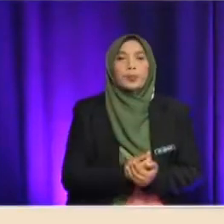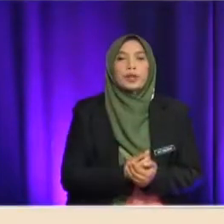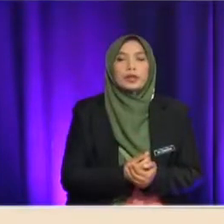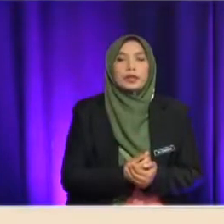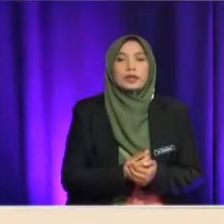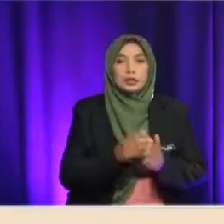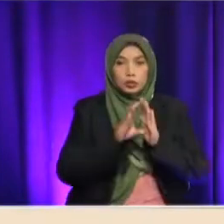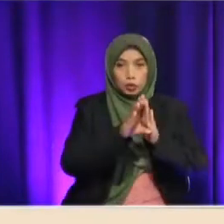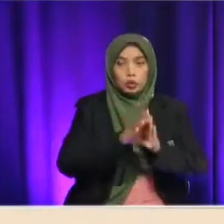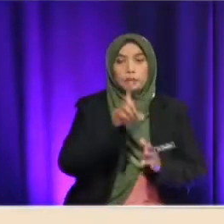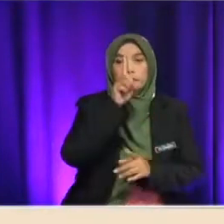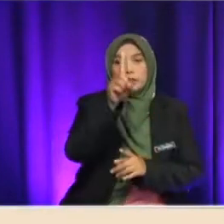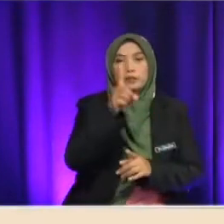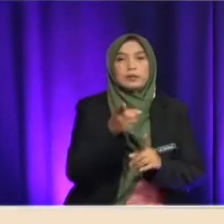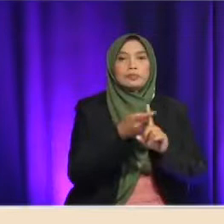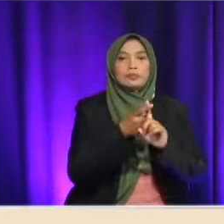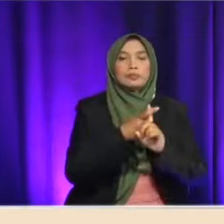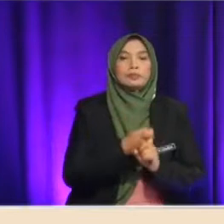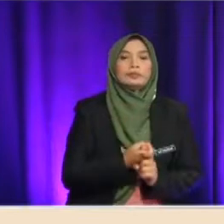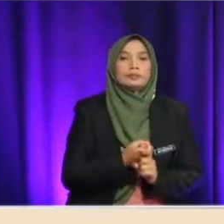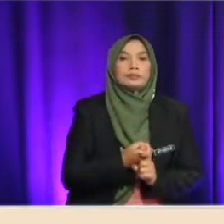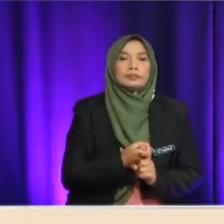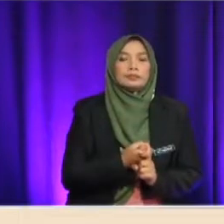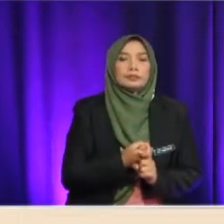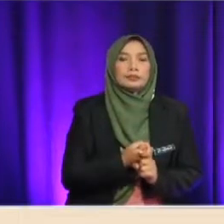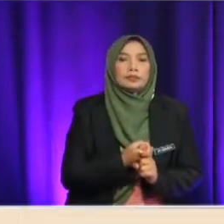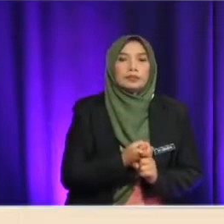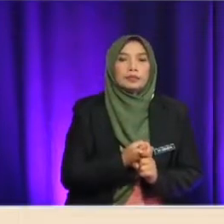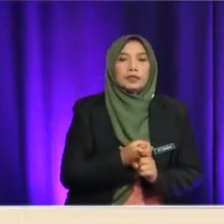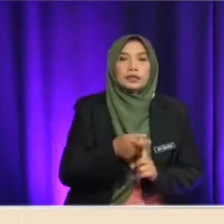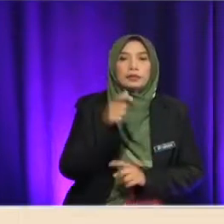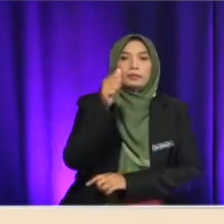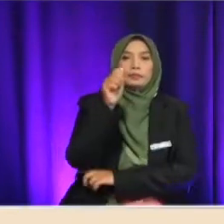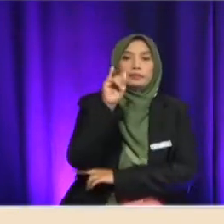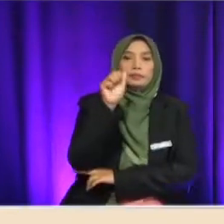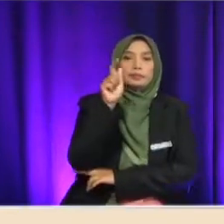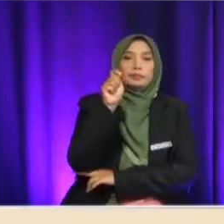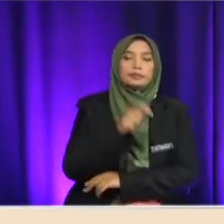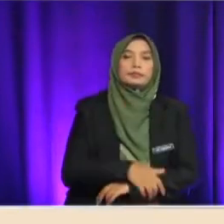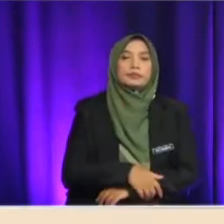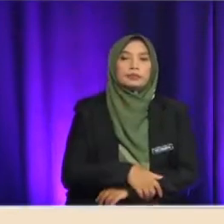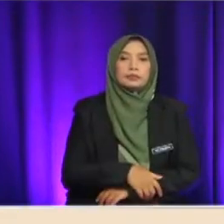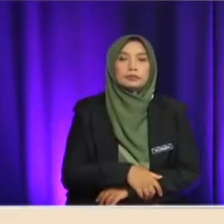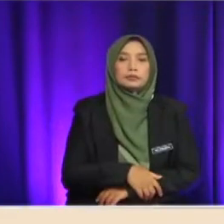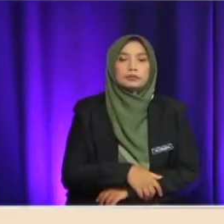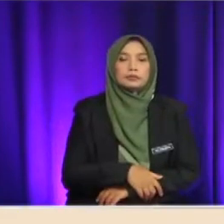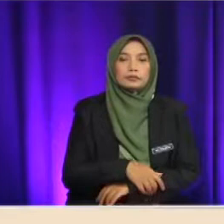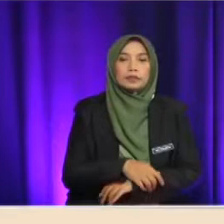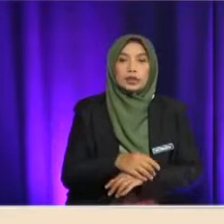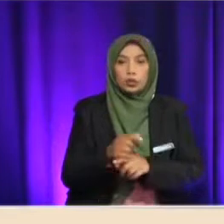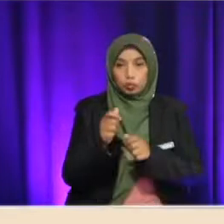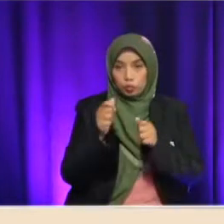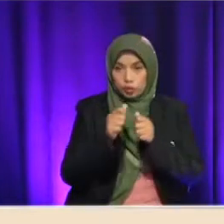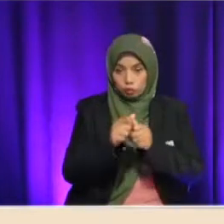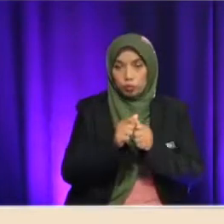iaitu contoh pertama, ayat topik, ayat hurai, dia memang mengikut urutan. Okey, ini yang Cikgu Linda terangkan mengikut urutan. Tetapi kat sini